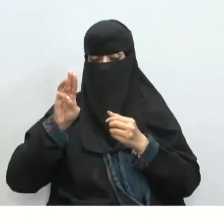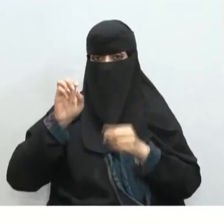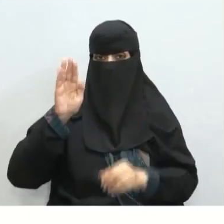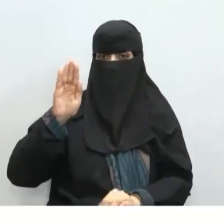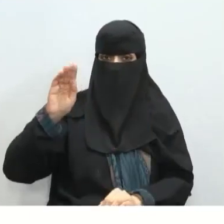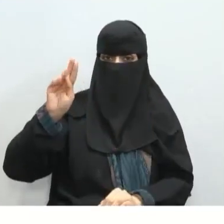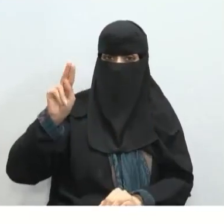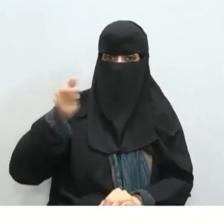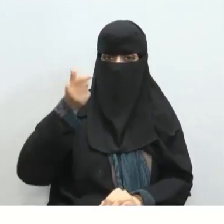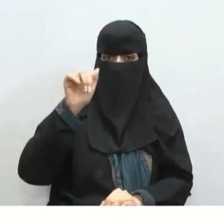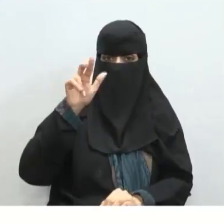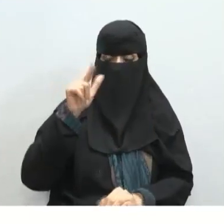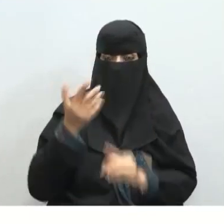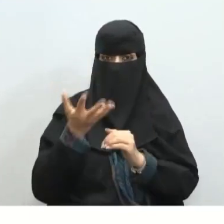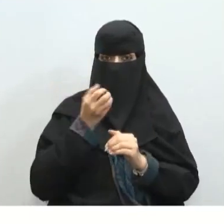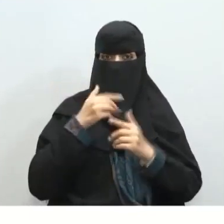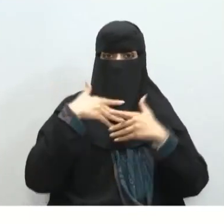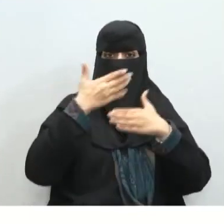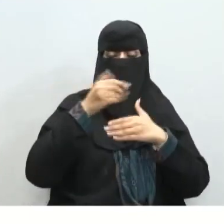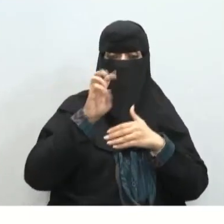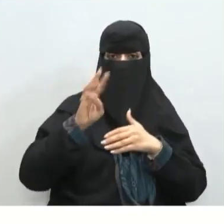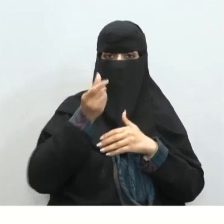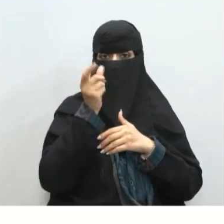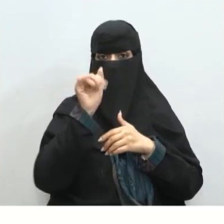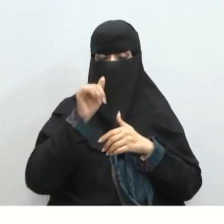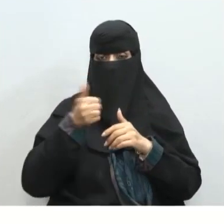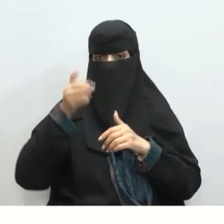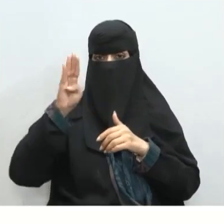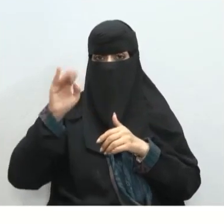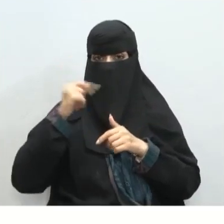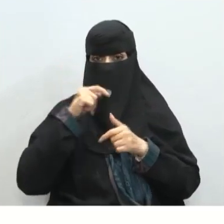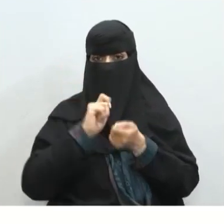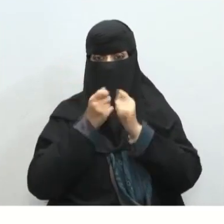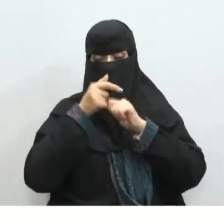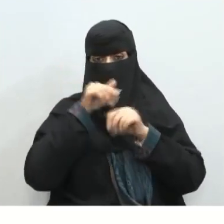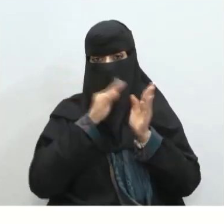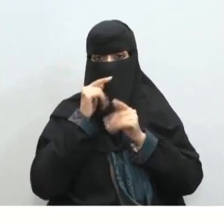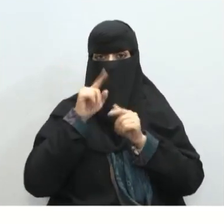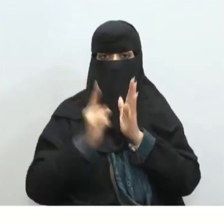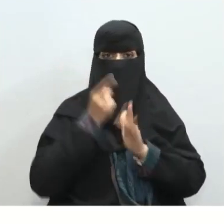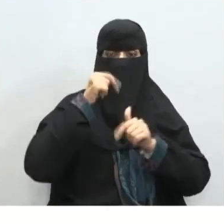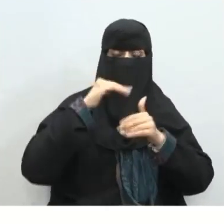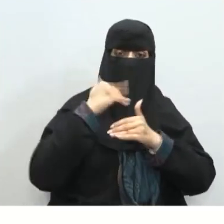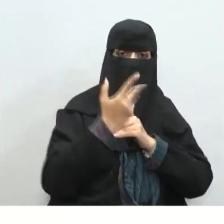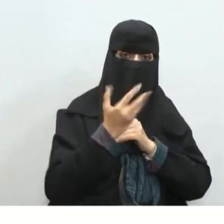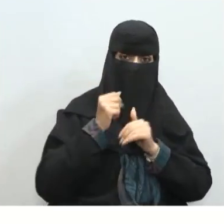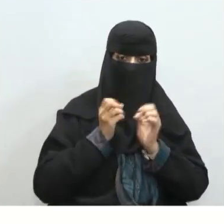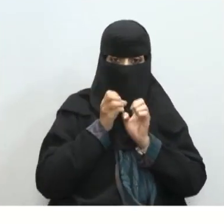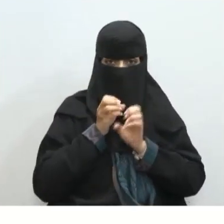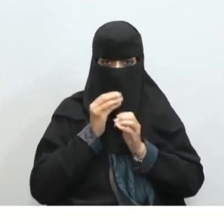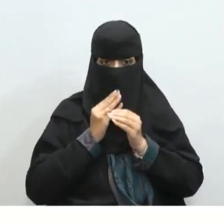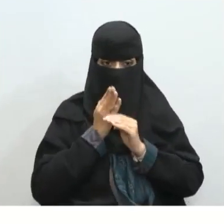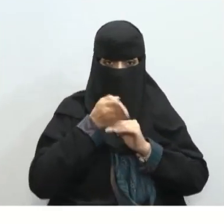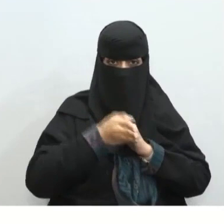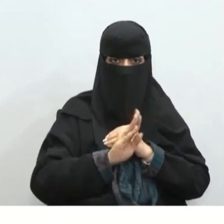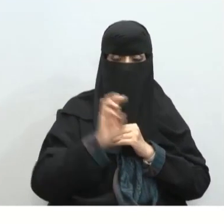انزيم هنا يخرج ثاني اكسيد الكربون الناد تحول الى ناد اتش اذا اولى النواتج خروج ثاني اكسيد